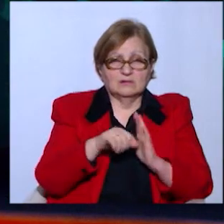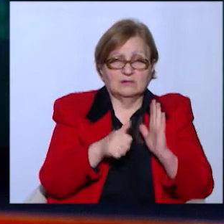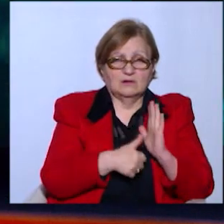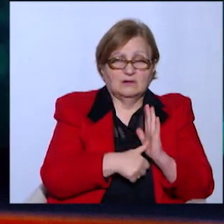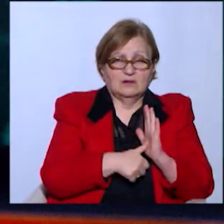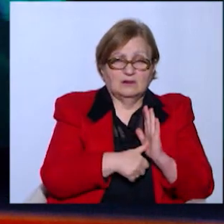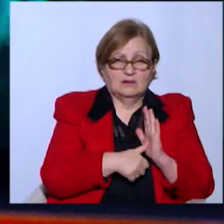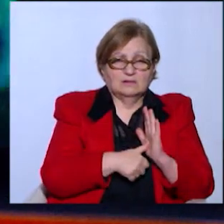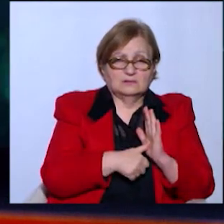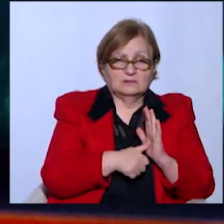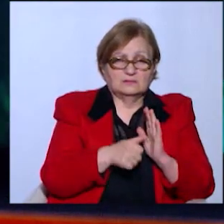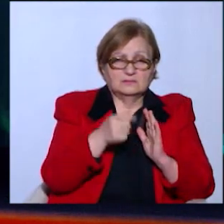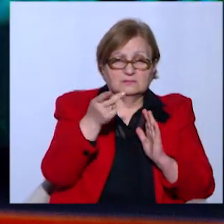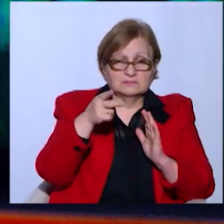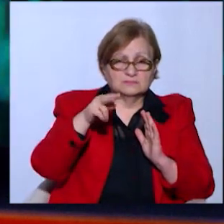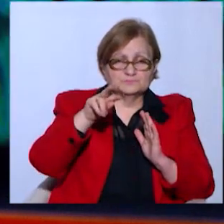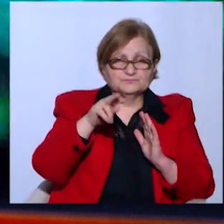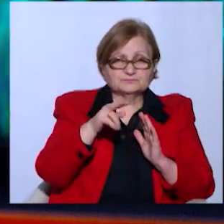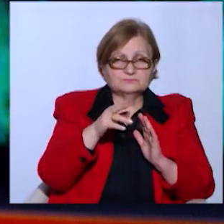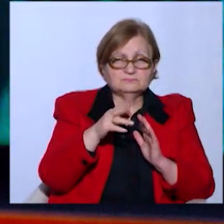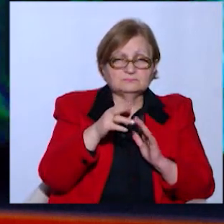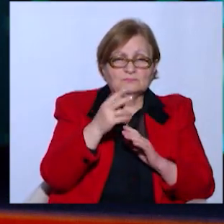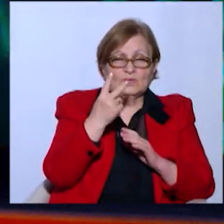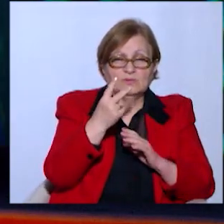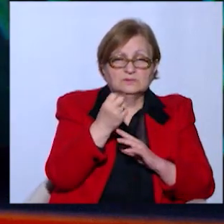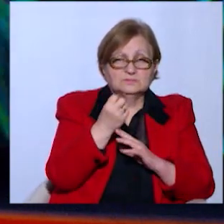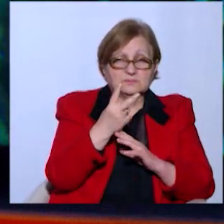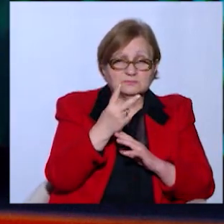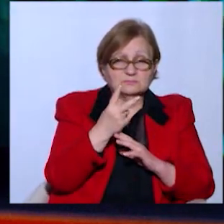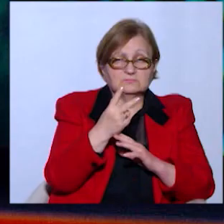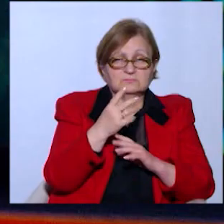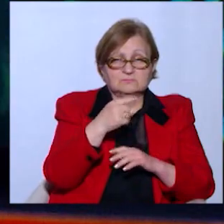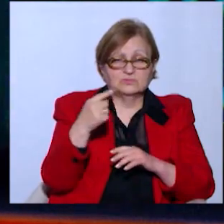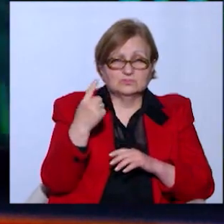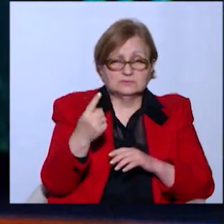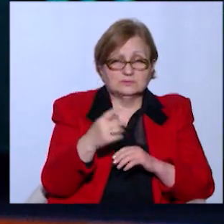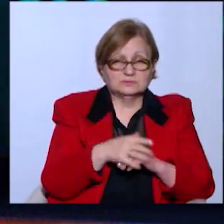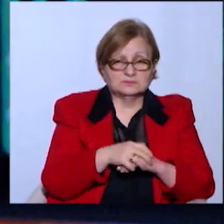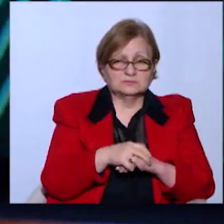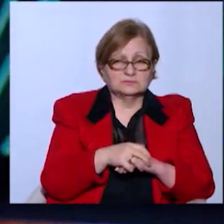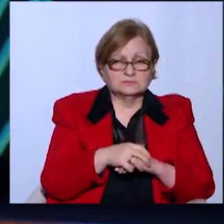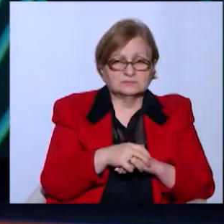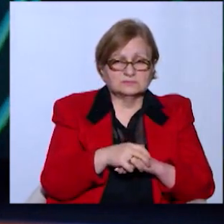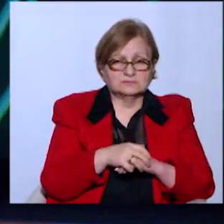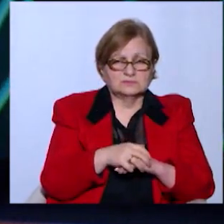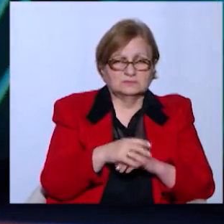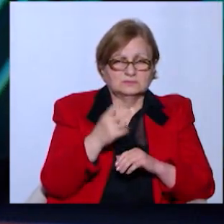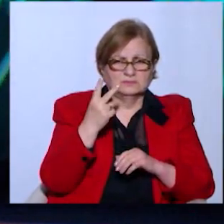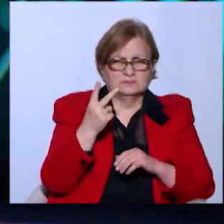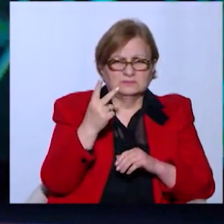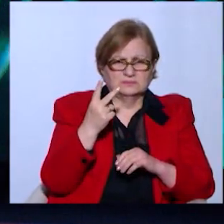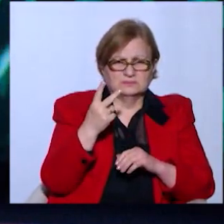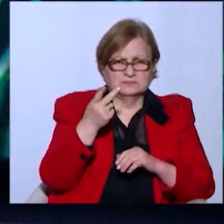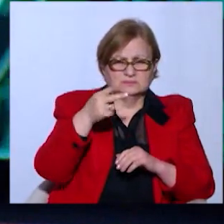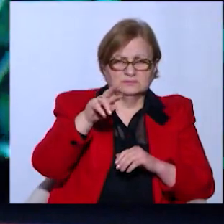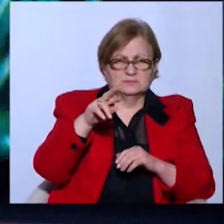16 ეს 2-ის მეოთხე ხარისხია და მისი კუბი 2-ის მე-12 ხარისხი იქნება მინუს 1. 2 ხარისხა 10 ეს